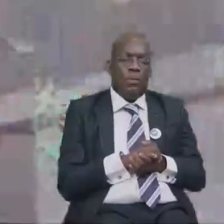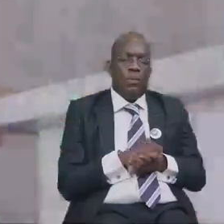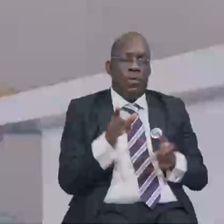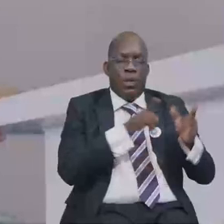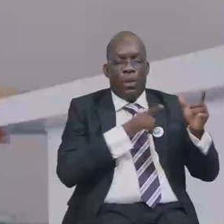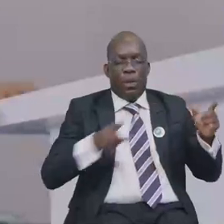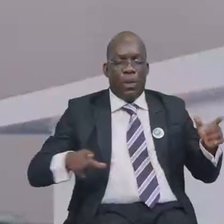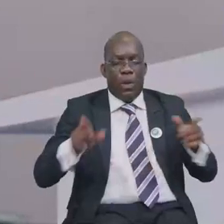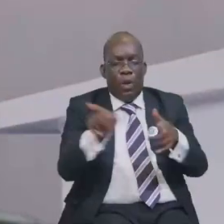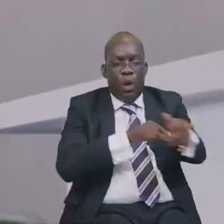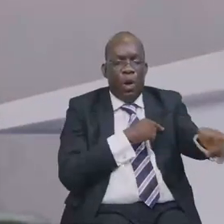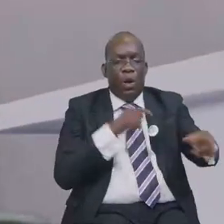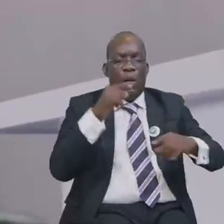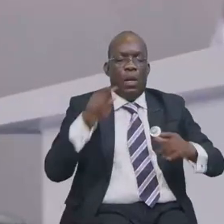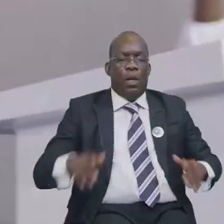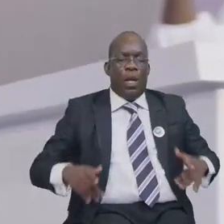Longue vie.